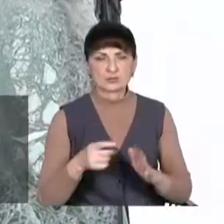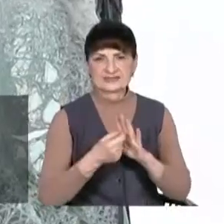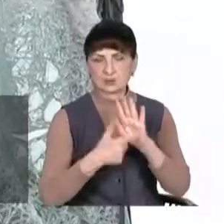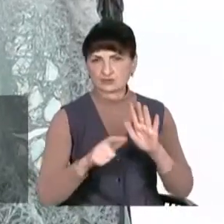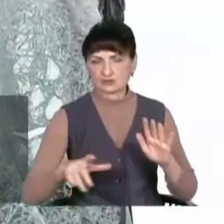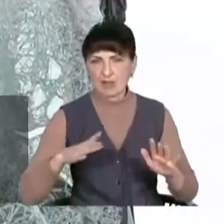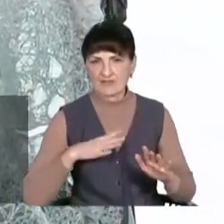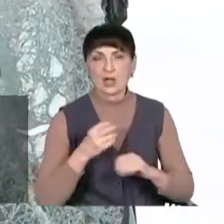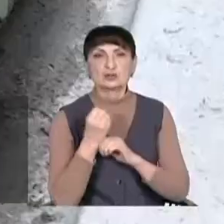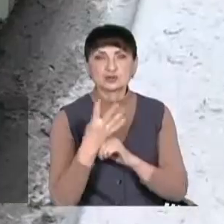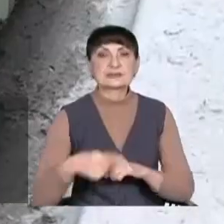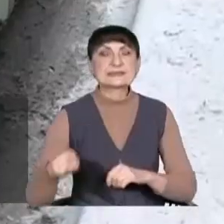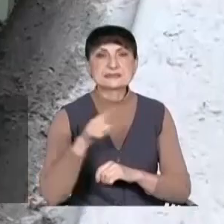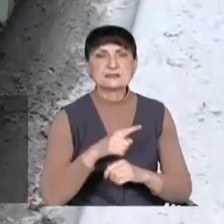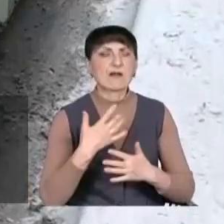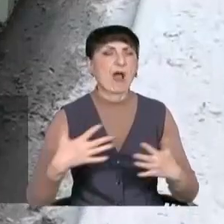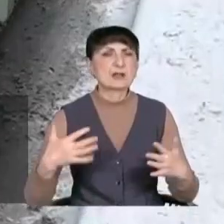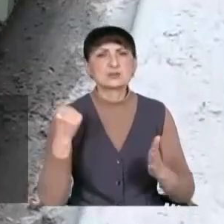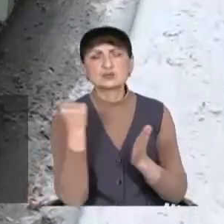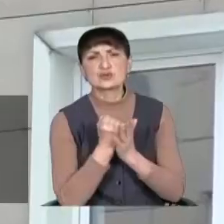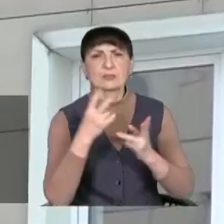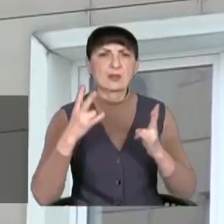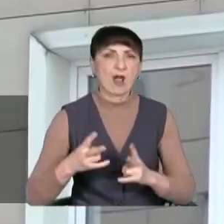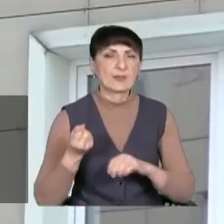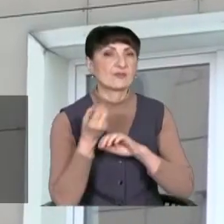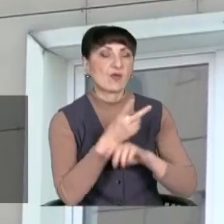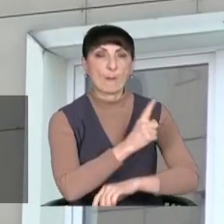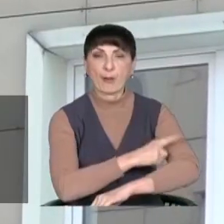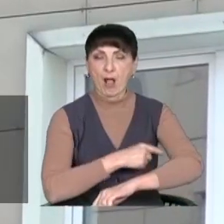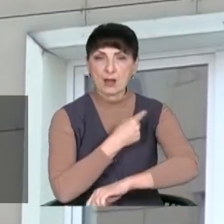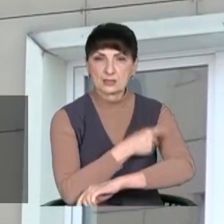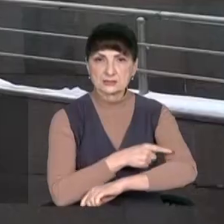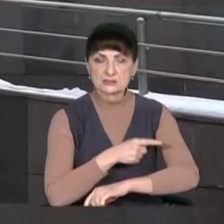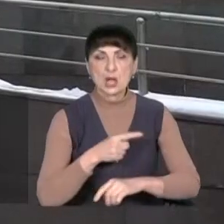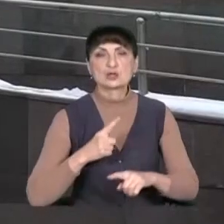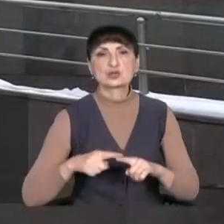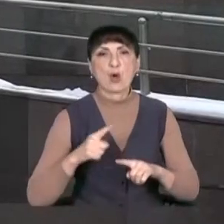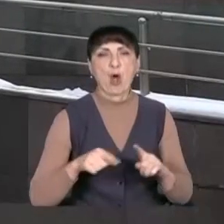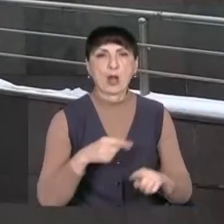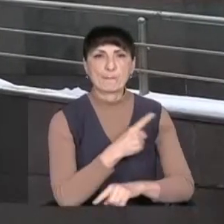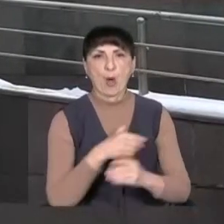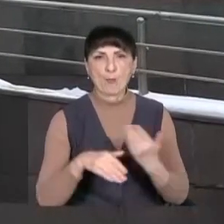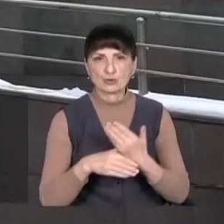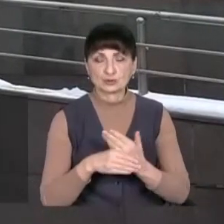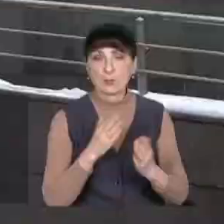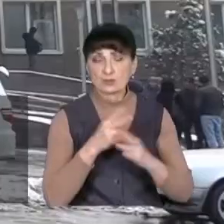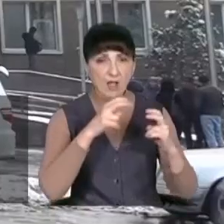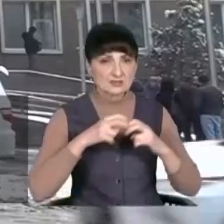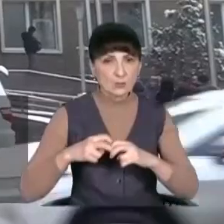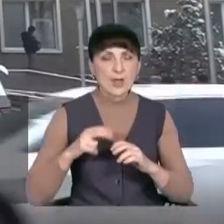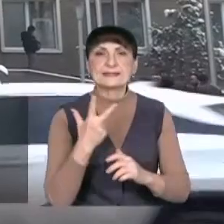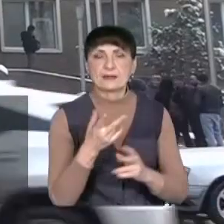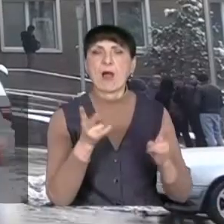17 человек. 14 из них с различными ушибами и травмами доставлены в городскую больницу скорой неотложной помощи. После осмотра врачей лишь